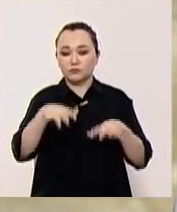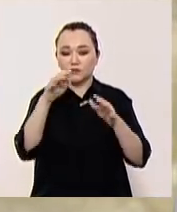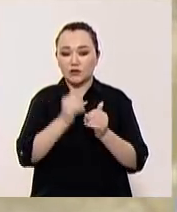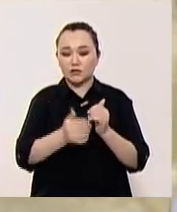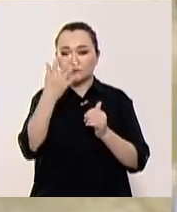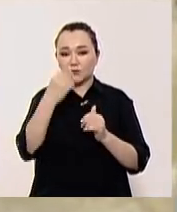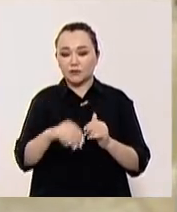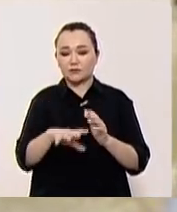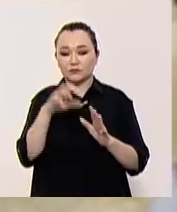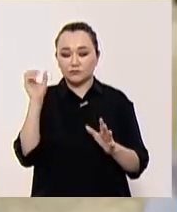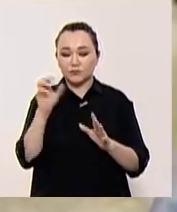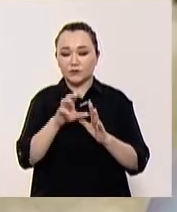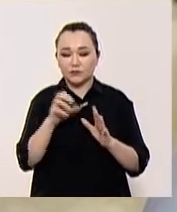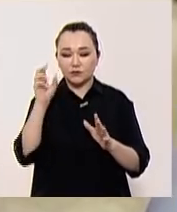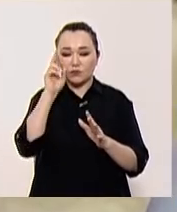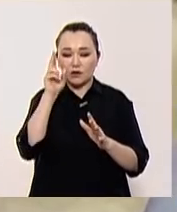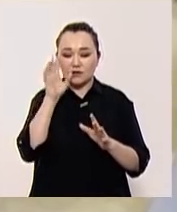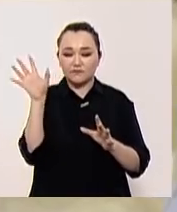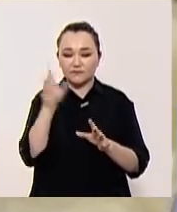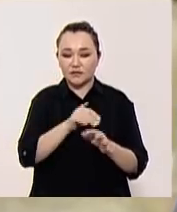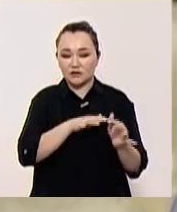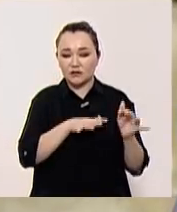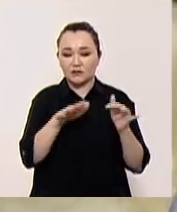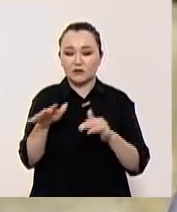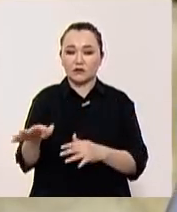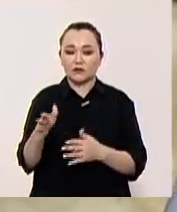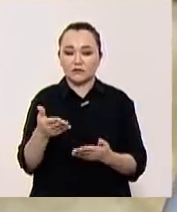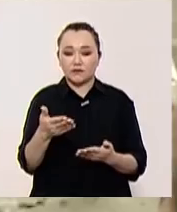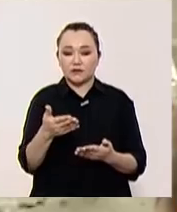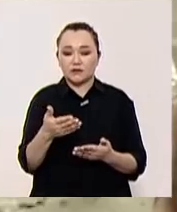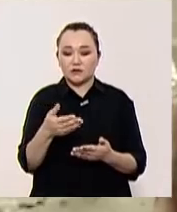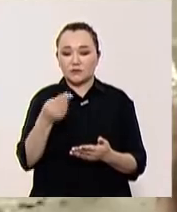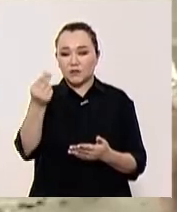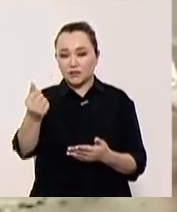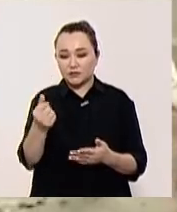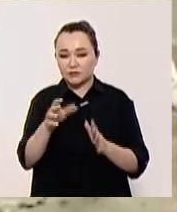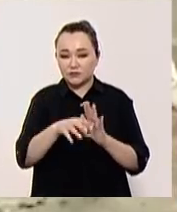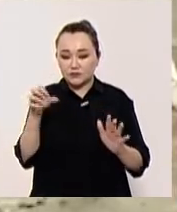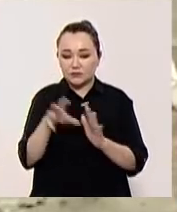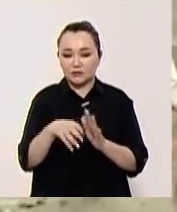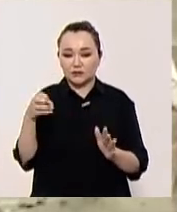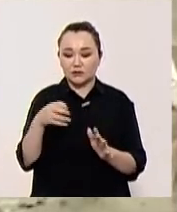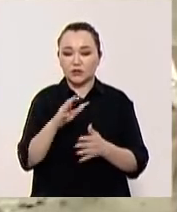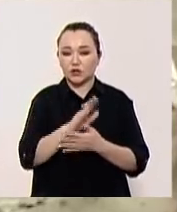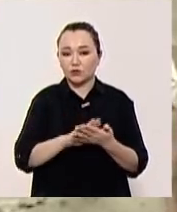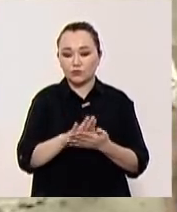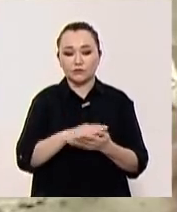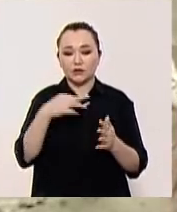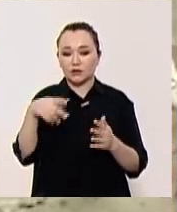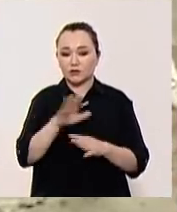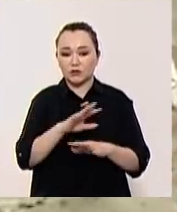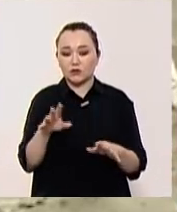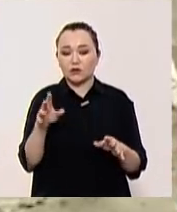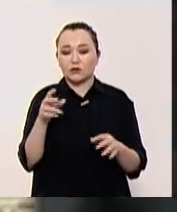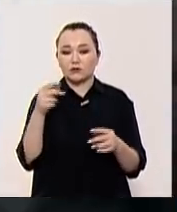сайын, 10 күн сайын сливіміз бар, туалетіміз бар, бәрін ақыға не қыламыз. Невозможно пройти никуда, это как, куда